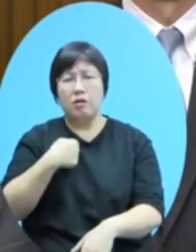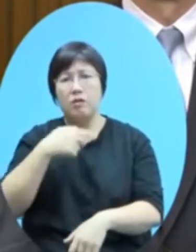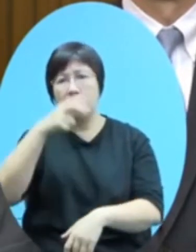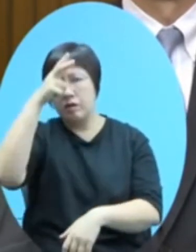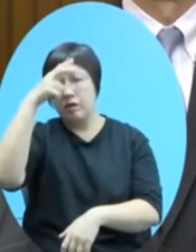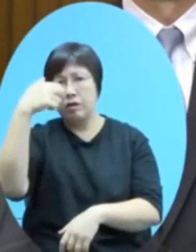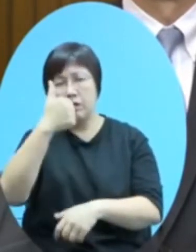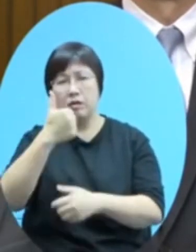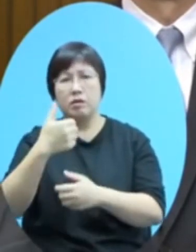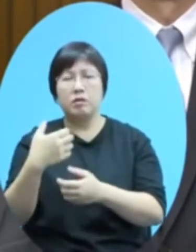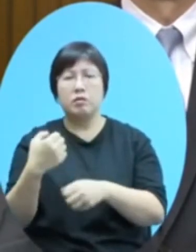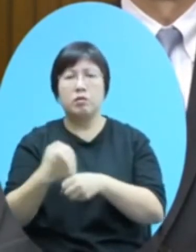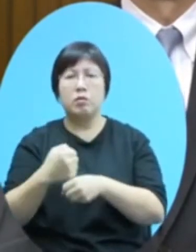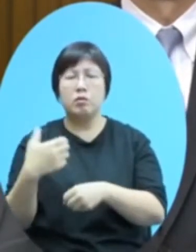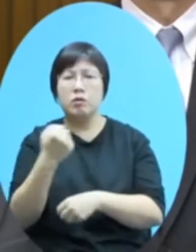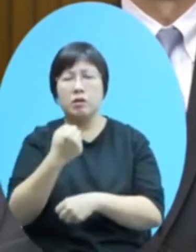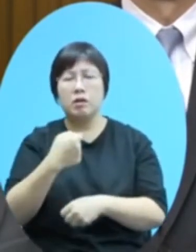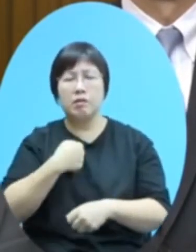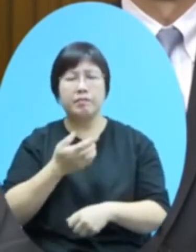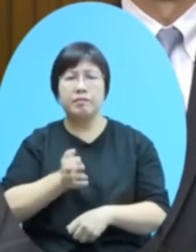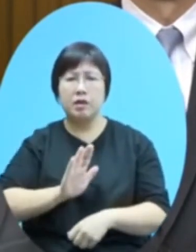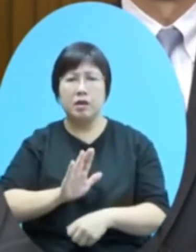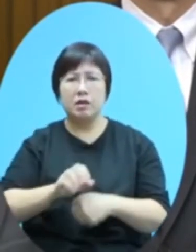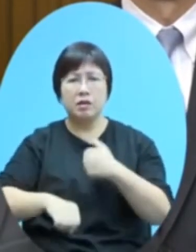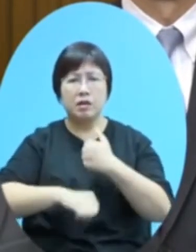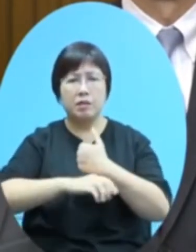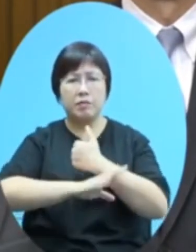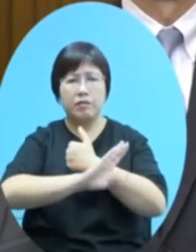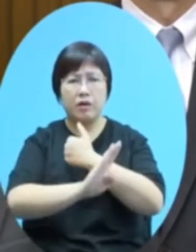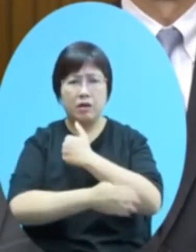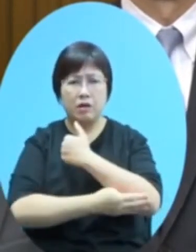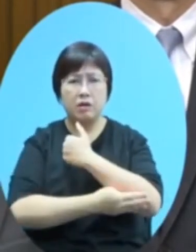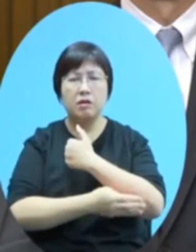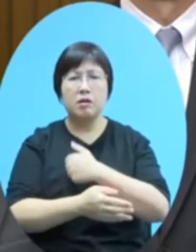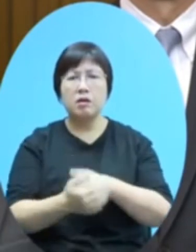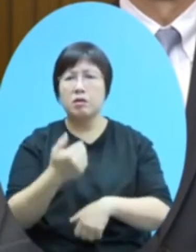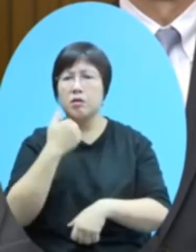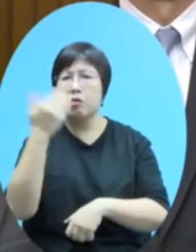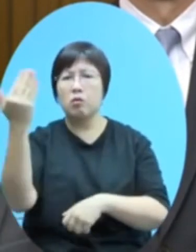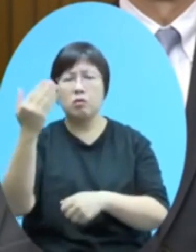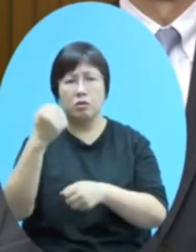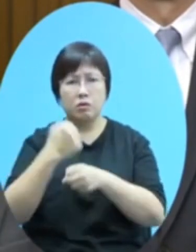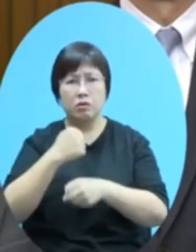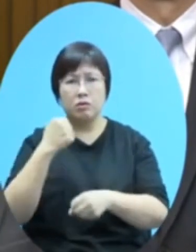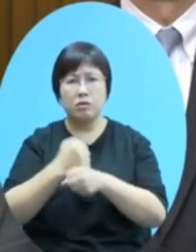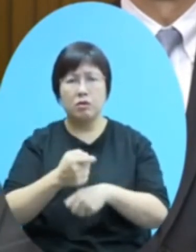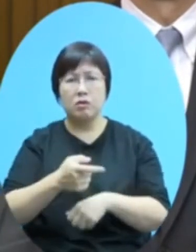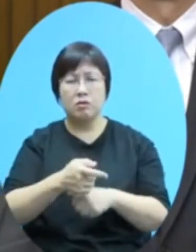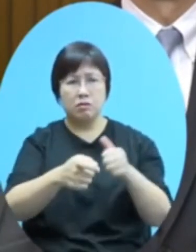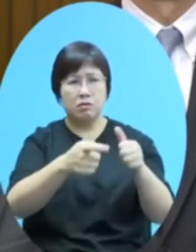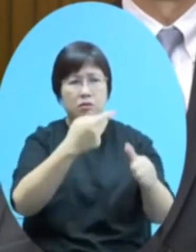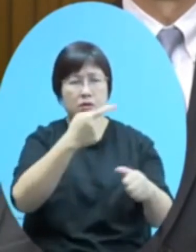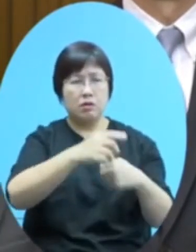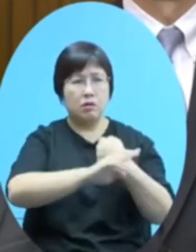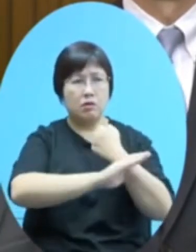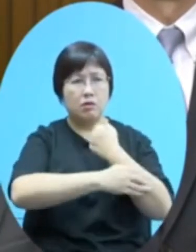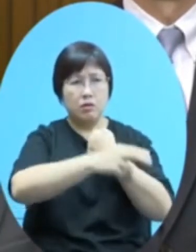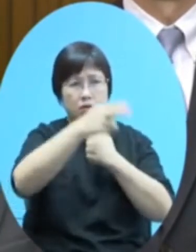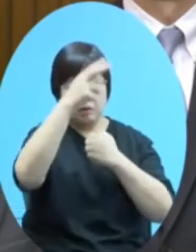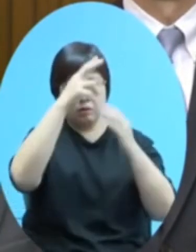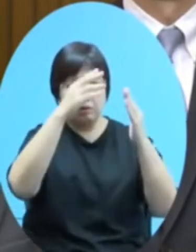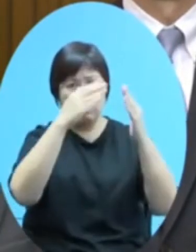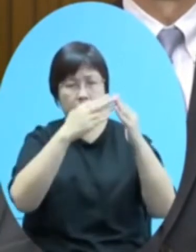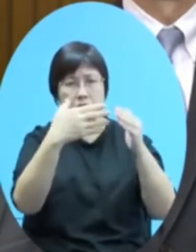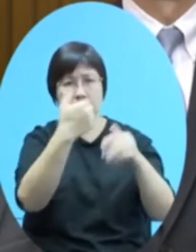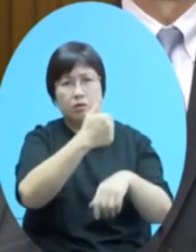行政长官的权力，在基本法之下，检控的工作是由律政司司长不受干